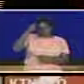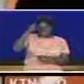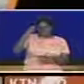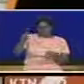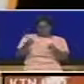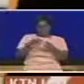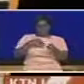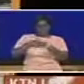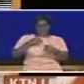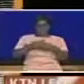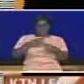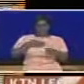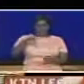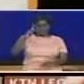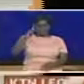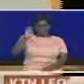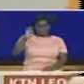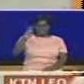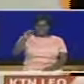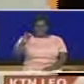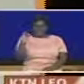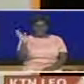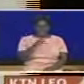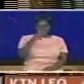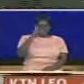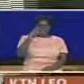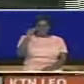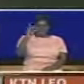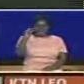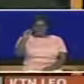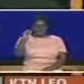Ken Kamau, tumetoka mbali, KTN Weekendi.